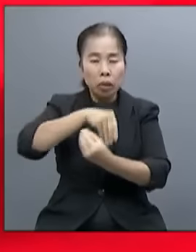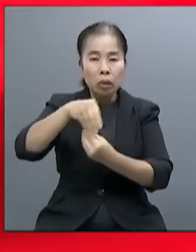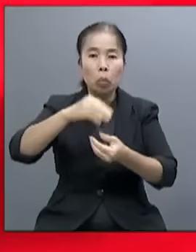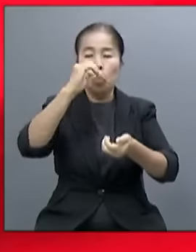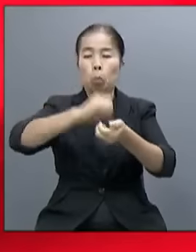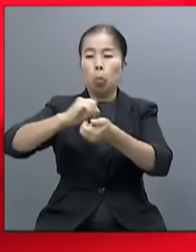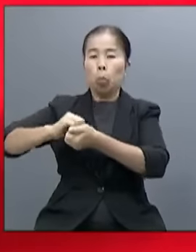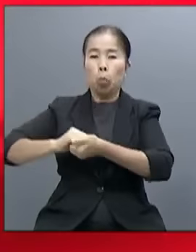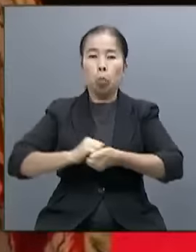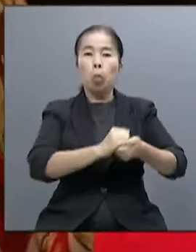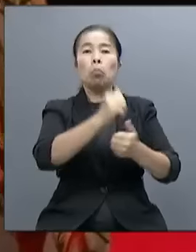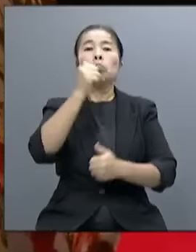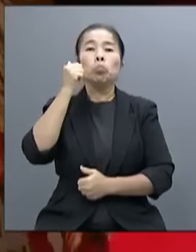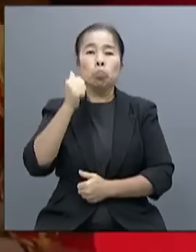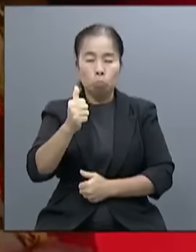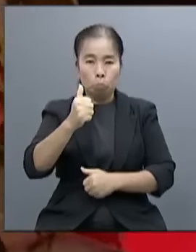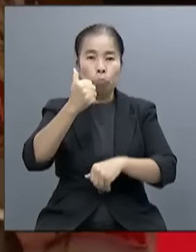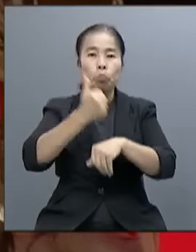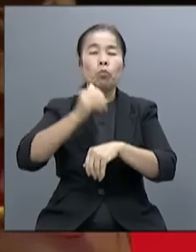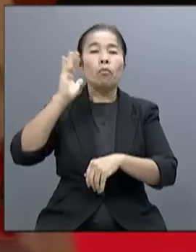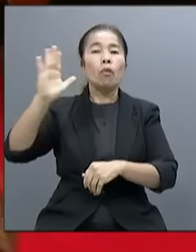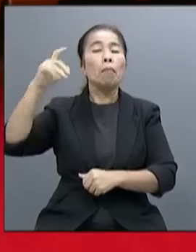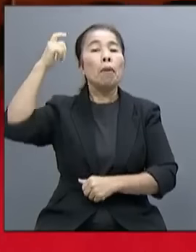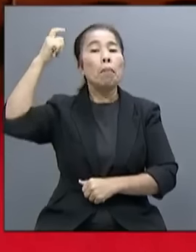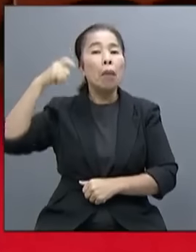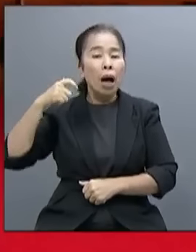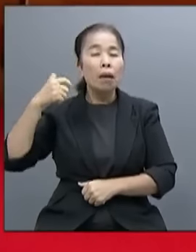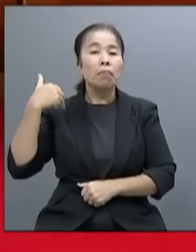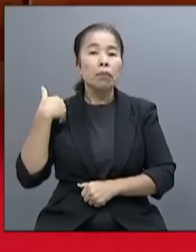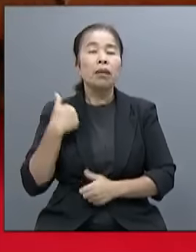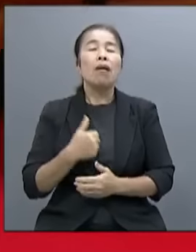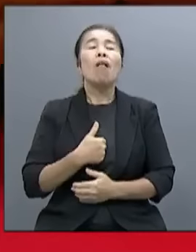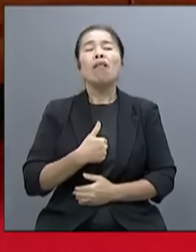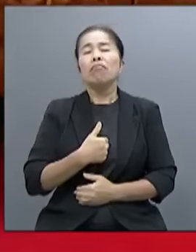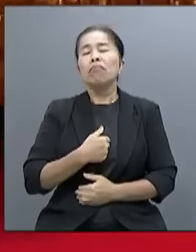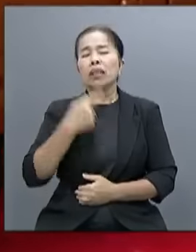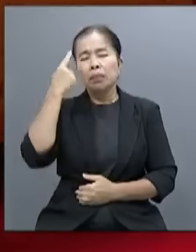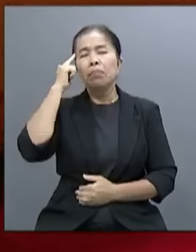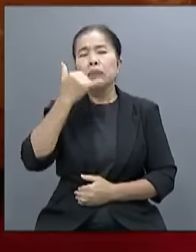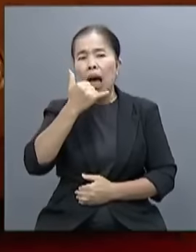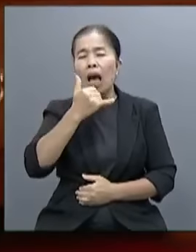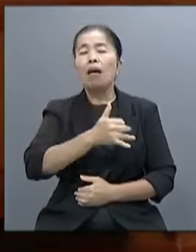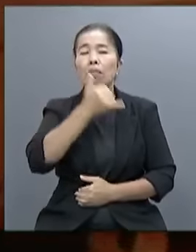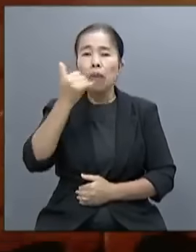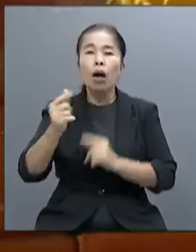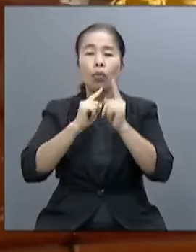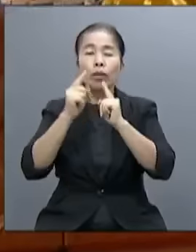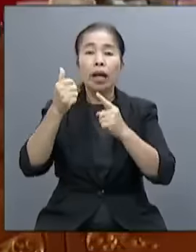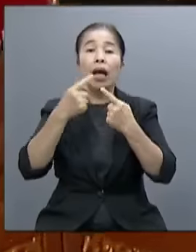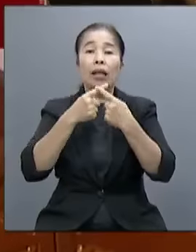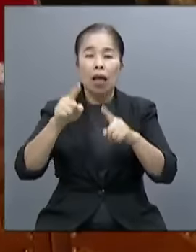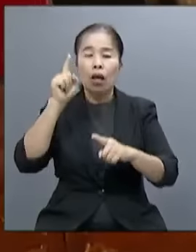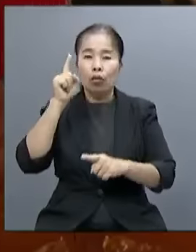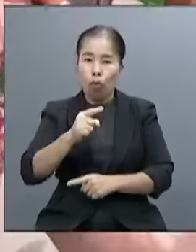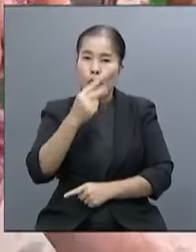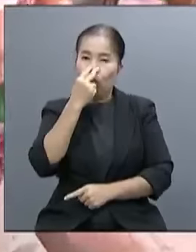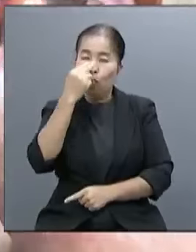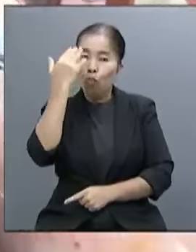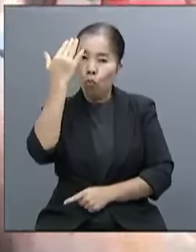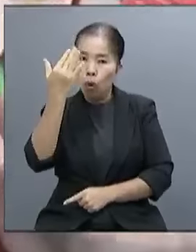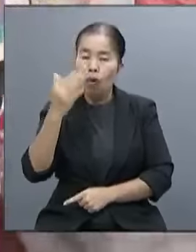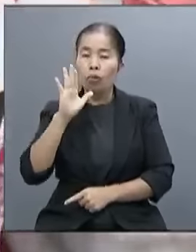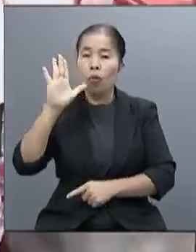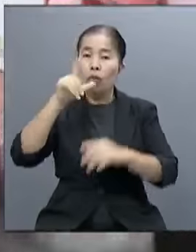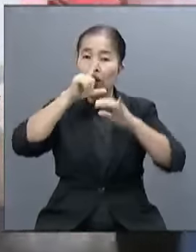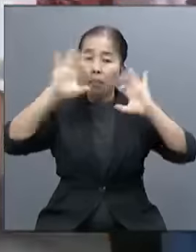ดีกับผู้นำของรัฐบาลเมียนมาบางคนด้วยก็เลยไม่แปลกที่จะเข้าไปพูดคุยหรอกแต่ก็อาจจะต้องติดตามจากท่าทีของรัฐบาลเมียน